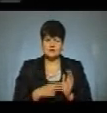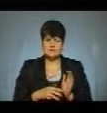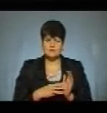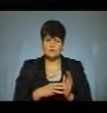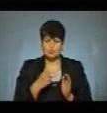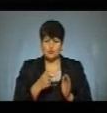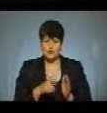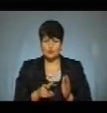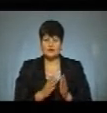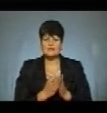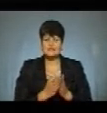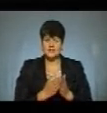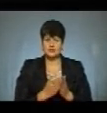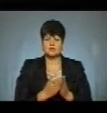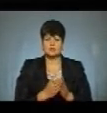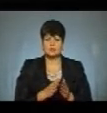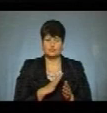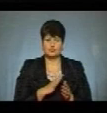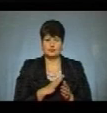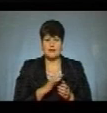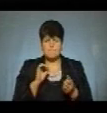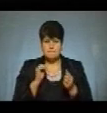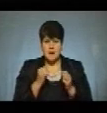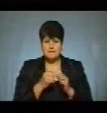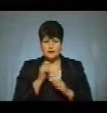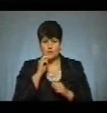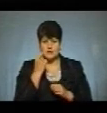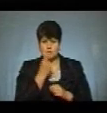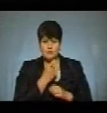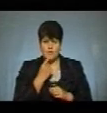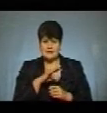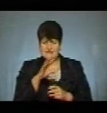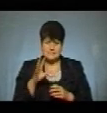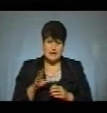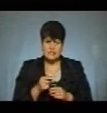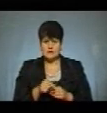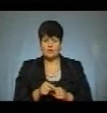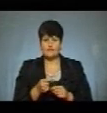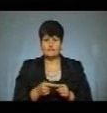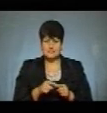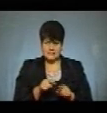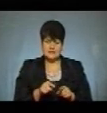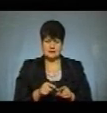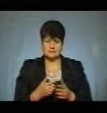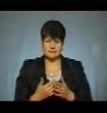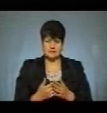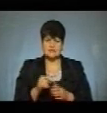року. Книжка вийшла в серії «Пам'ятки української мови». Загалом таких в цій серії, яка видається